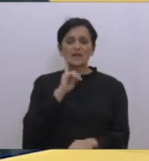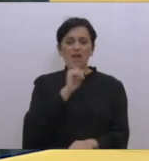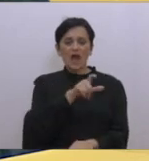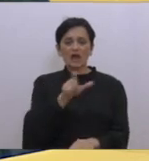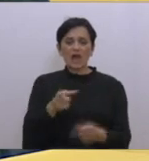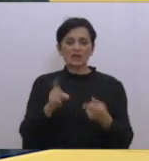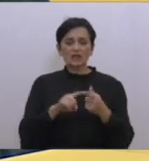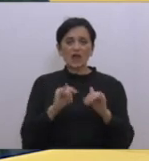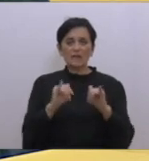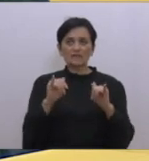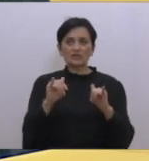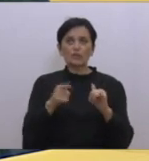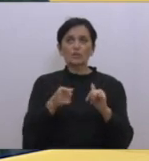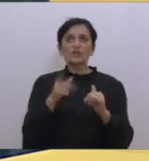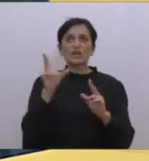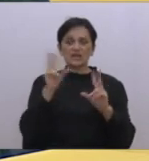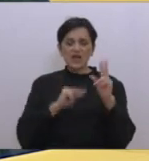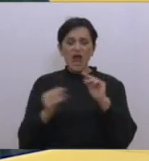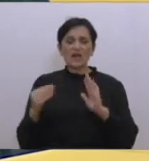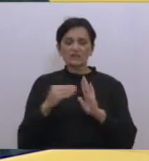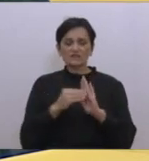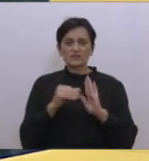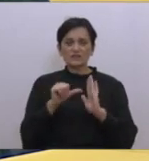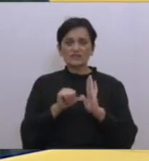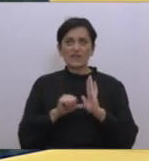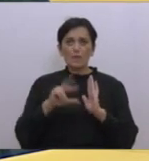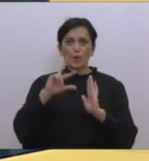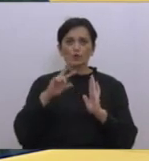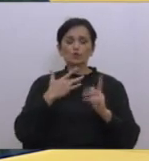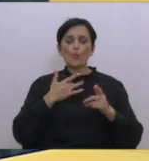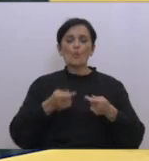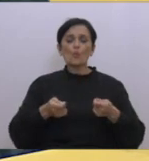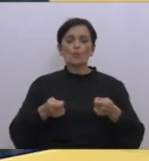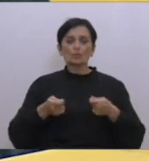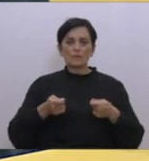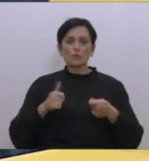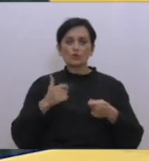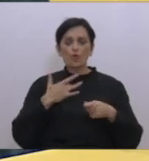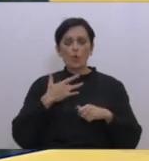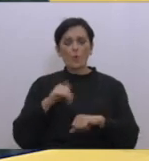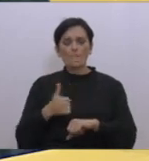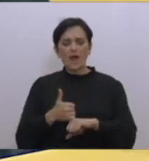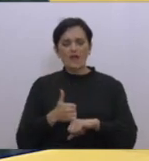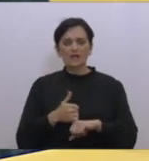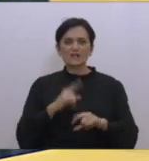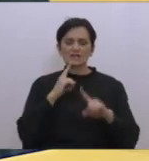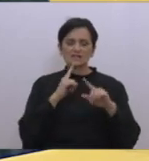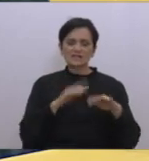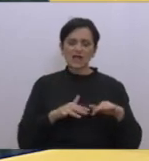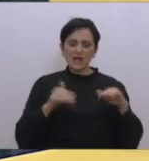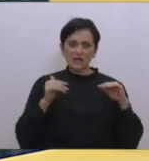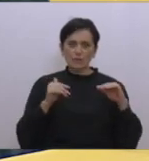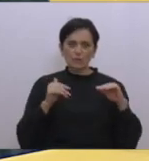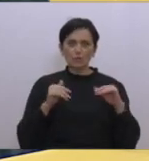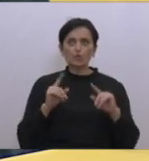Რა თქმა უნდა, აქ გათვალისწინებული ყავს 63-ვე მუნიციპალიტეტის როგორც მერიები, ასევე საკრებულოები, ასევე